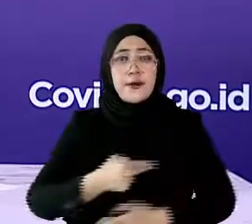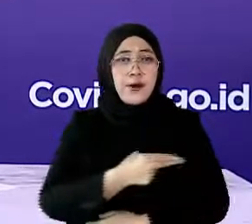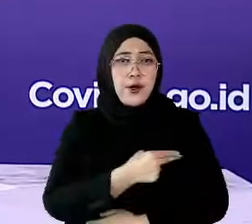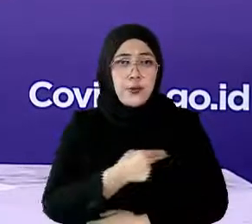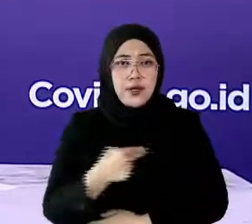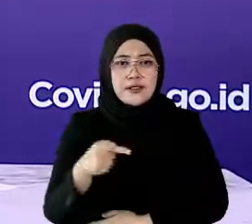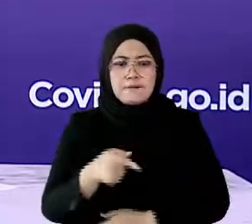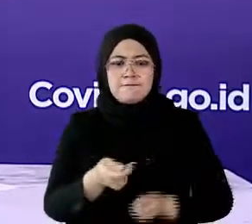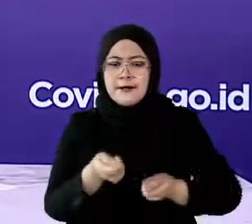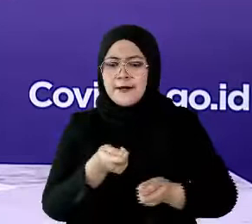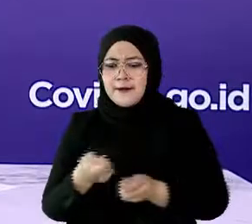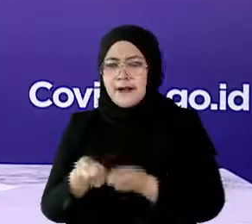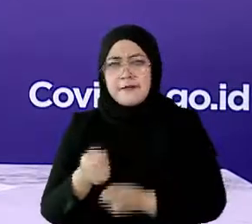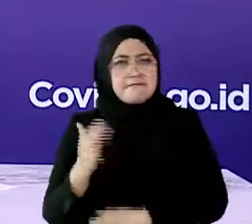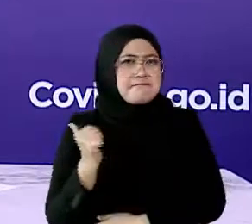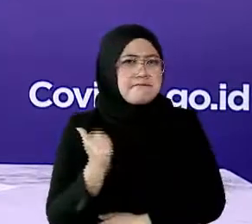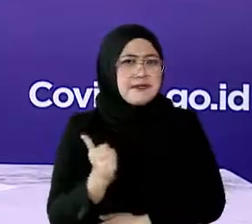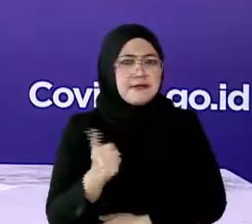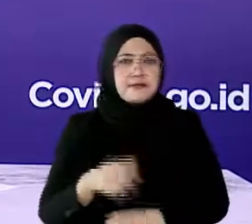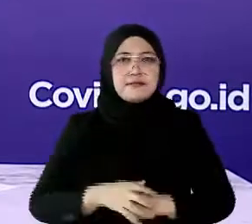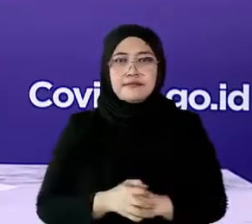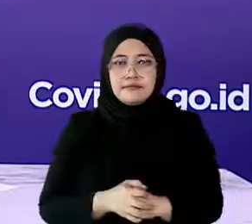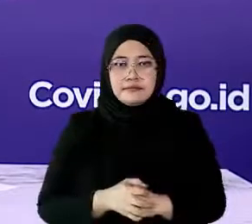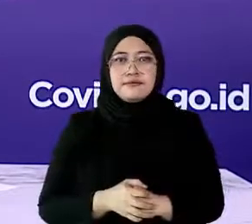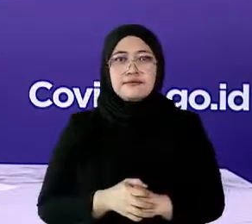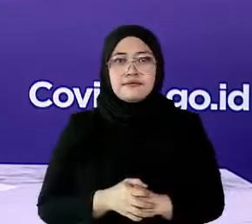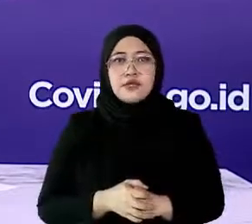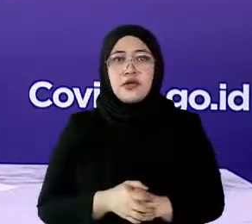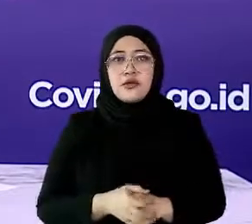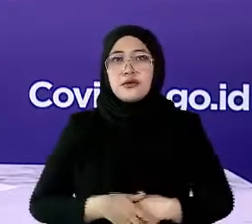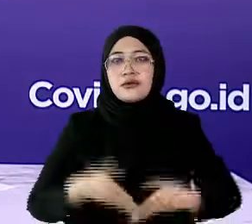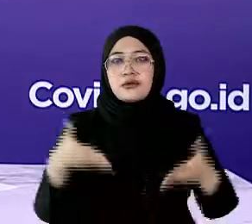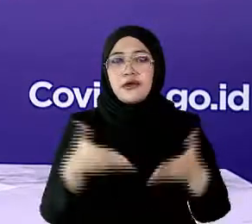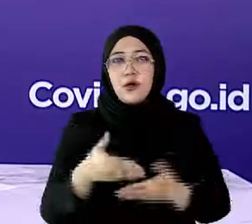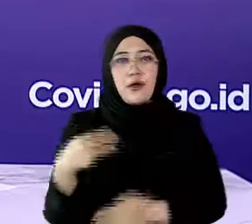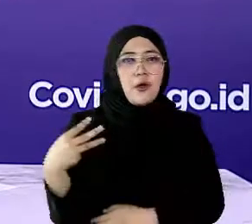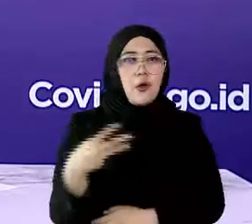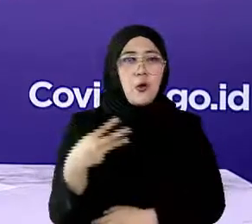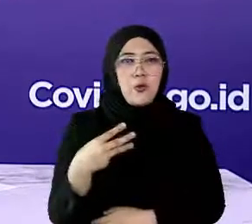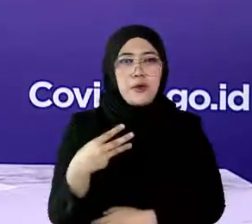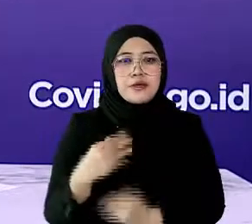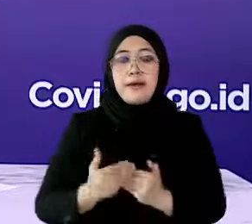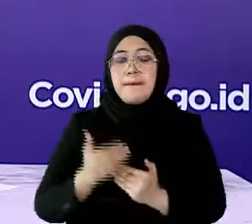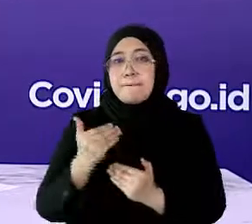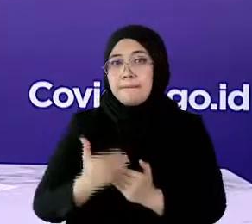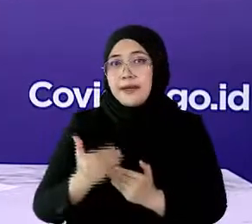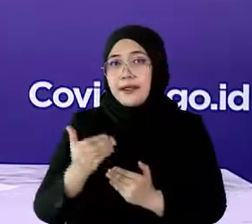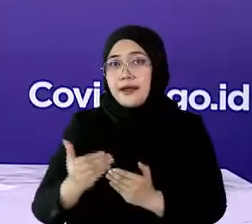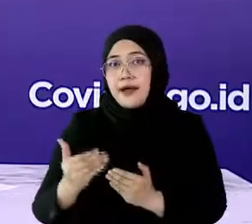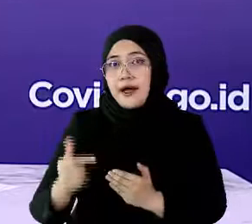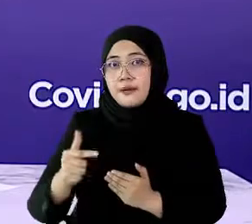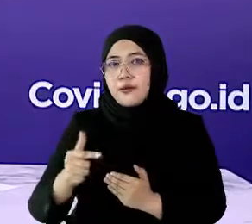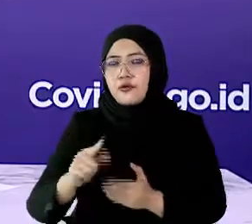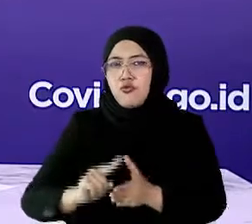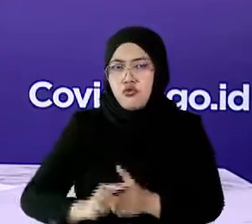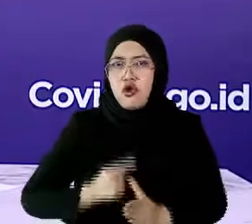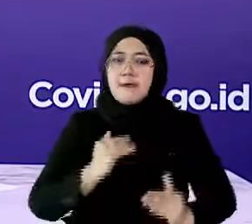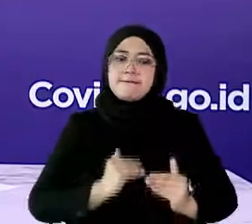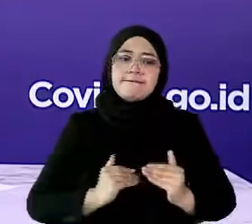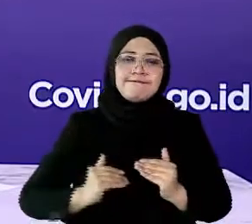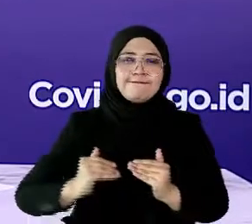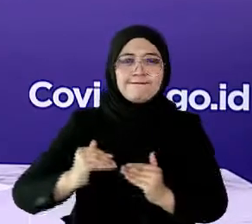tergolong terkendali begitupun dengan sektor perekonomian yang secara bertahap sudah mulai pulih